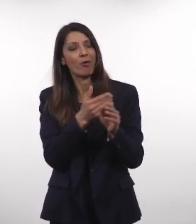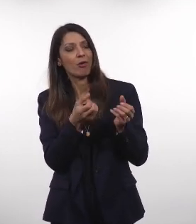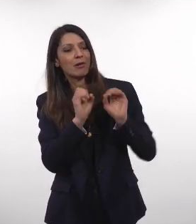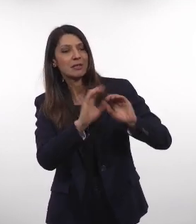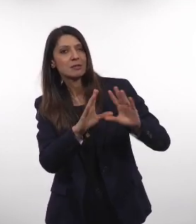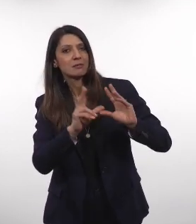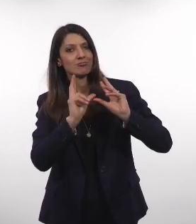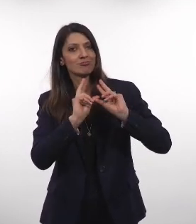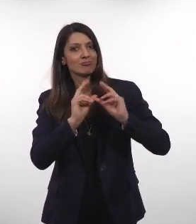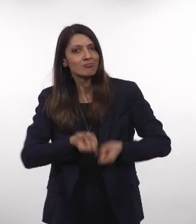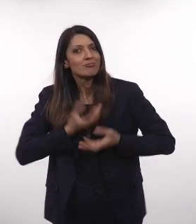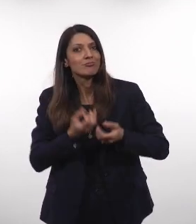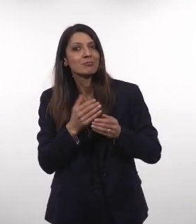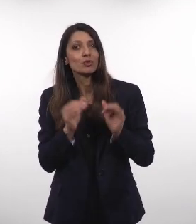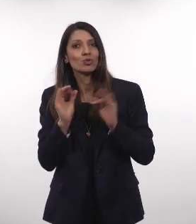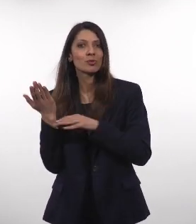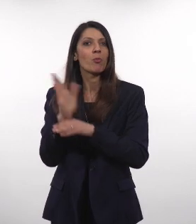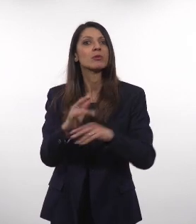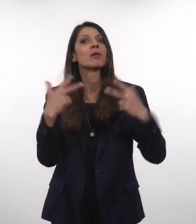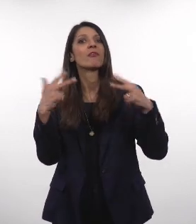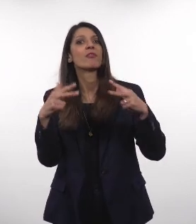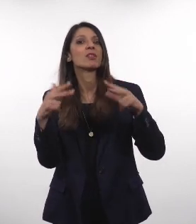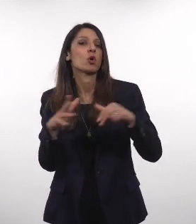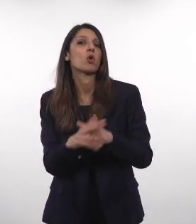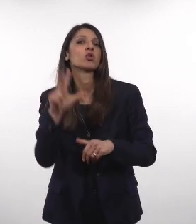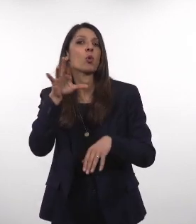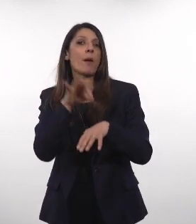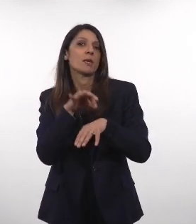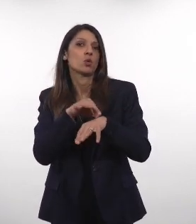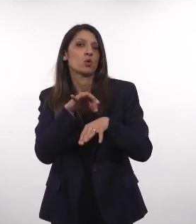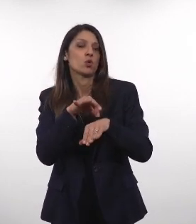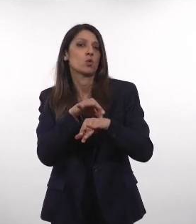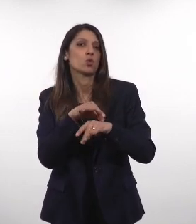courte vidéo de 3 minutes, un extrait d'une vidéo qui nous a été